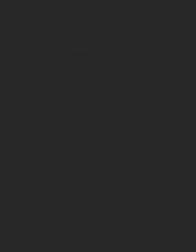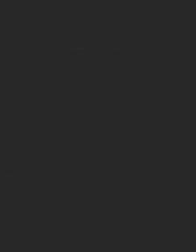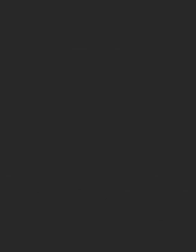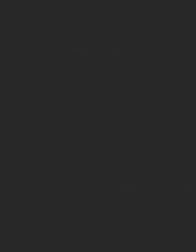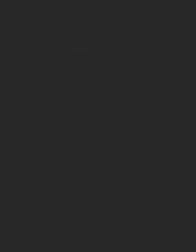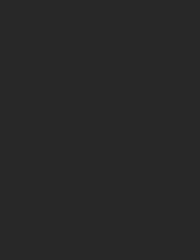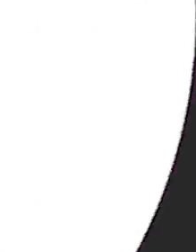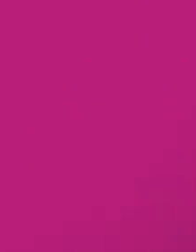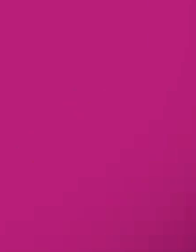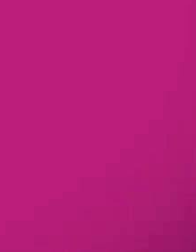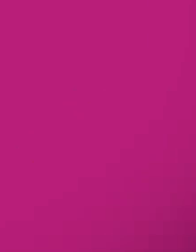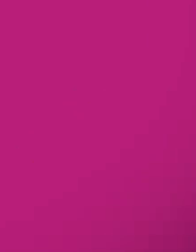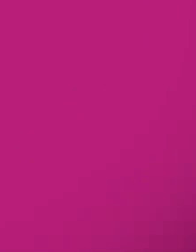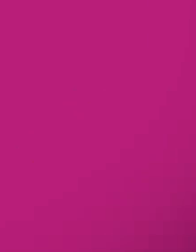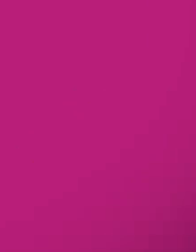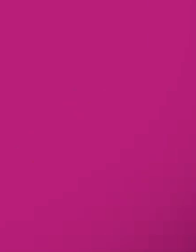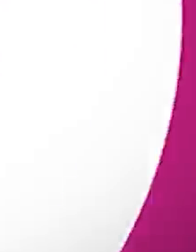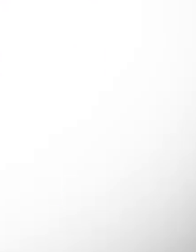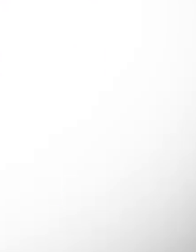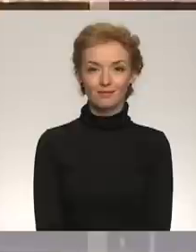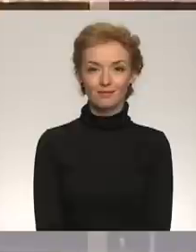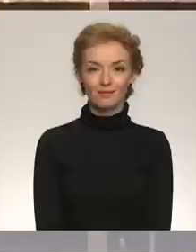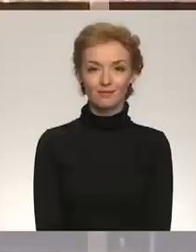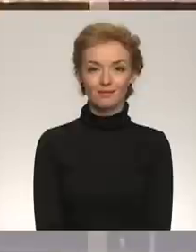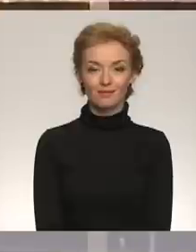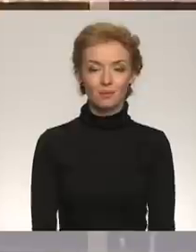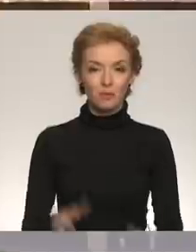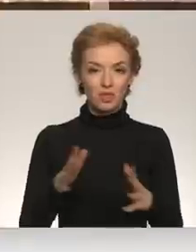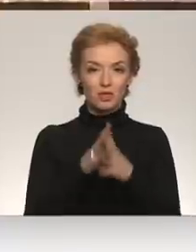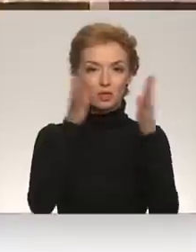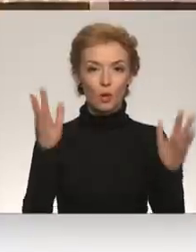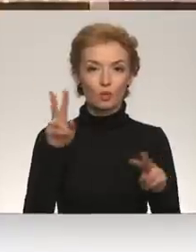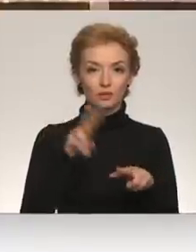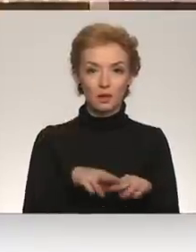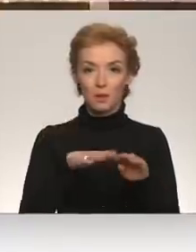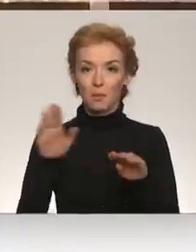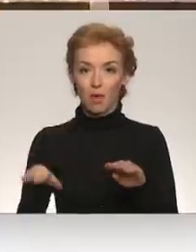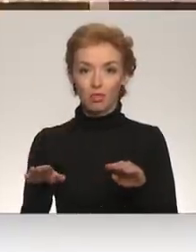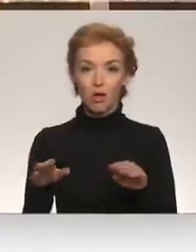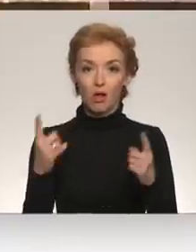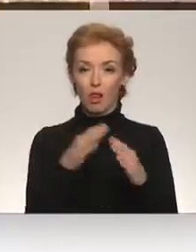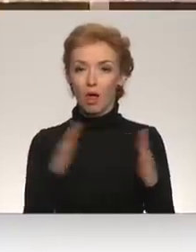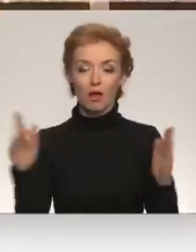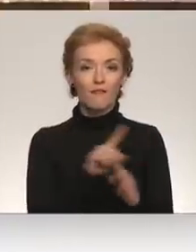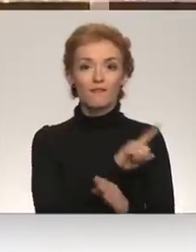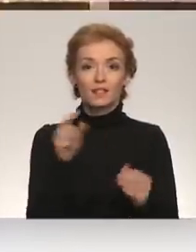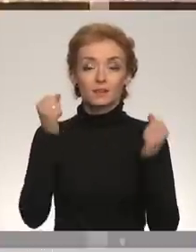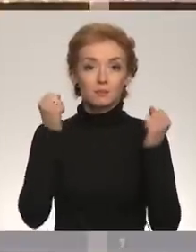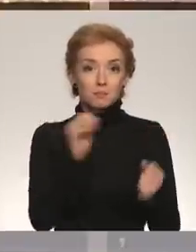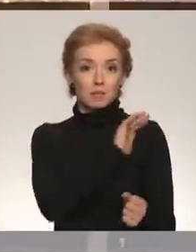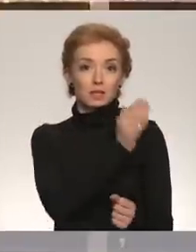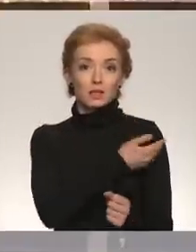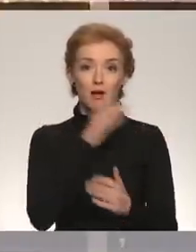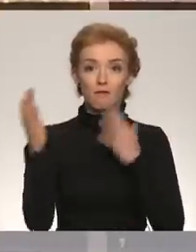Re, viss ēters ir te! Daudz viet pēdējo gadu stiprākā vētra šodien šķērso